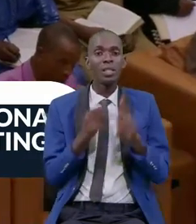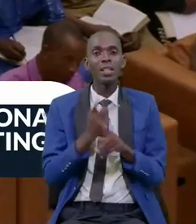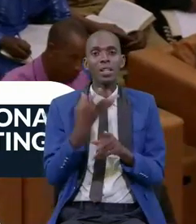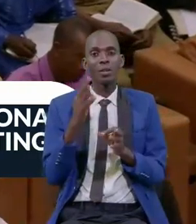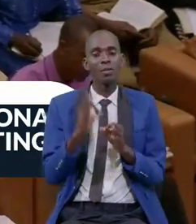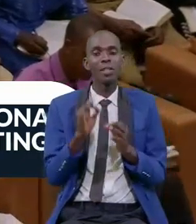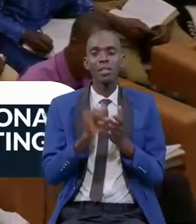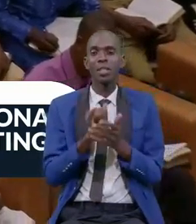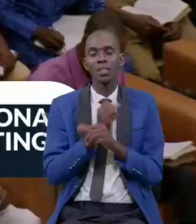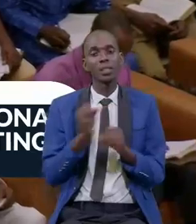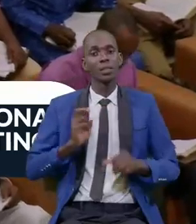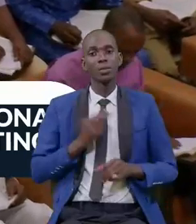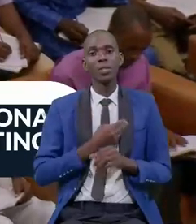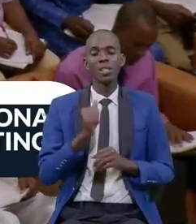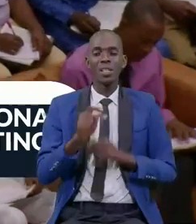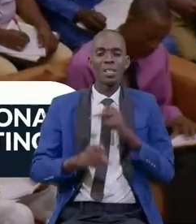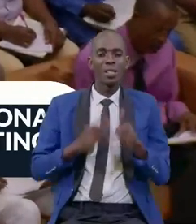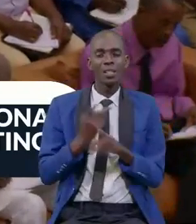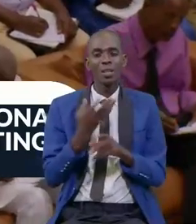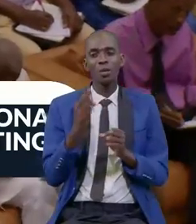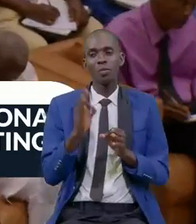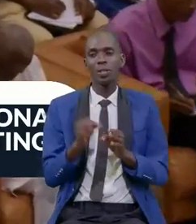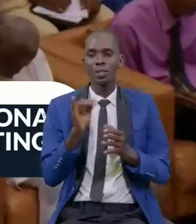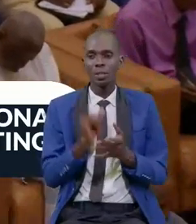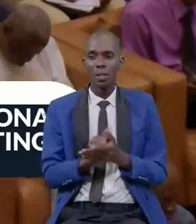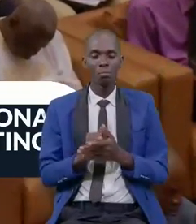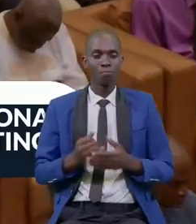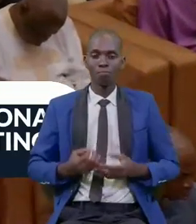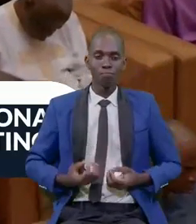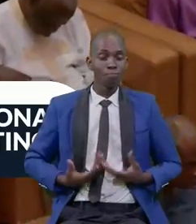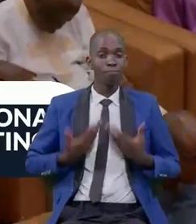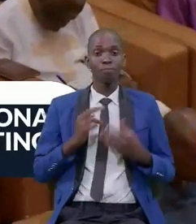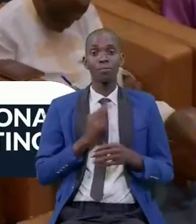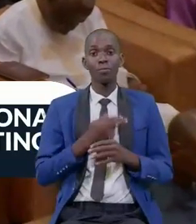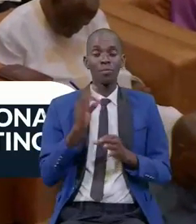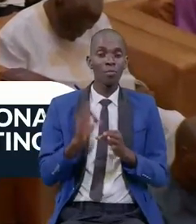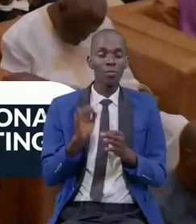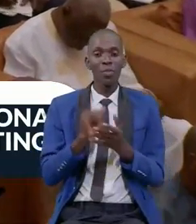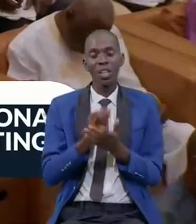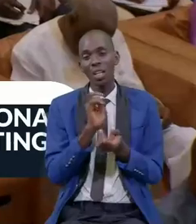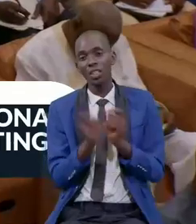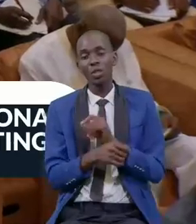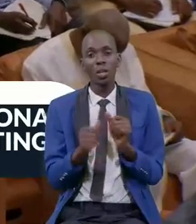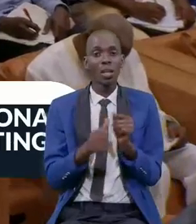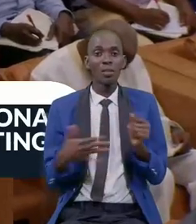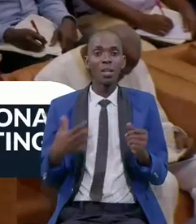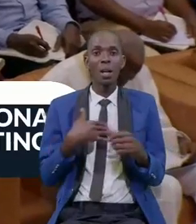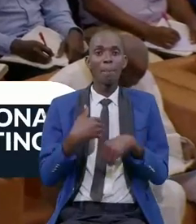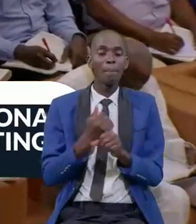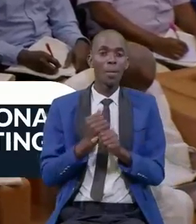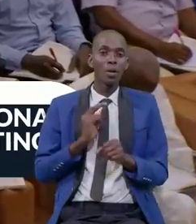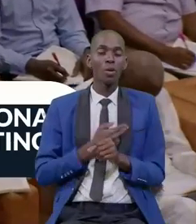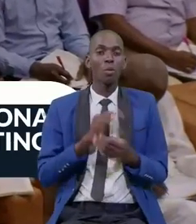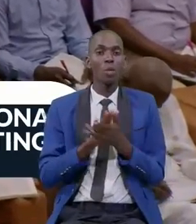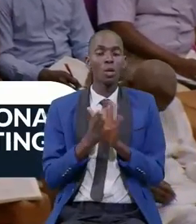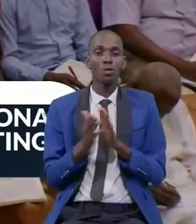foi qui nous sauve, la foi qui nous régénère, la foi qui transforme tout. Et qui fait